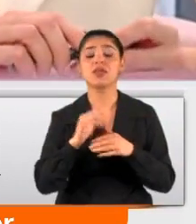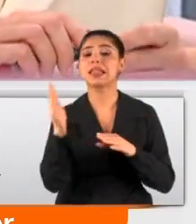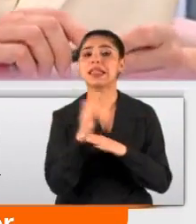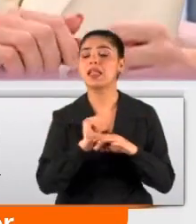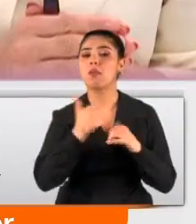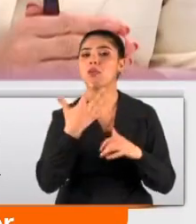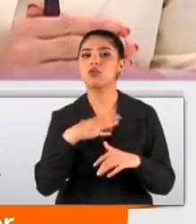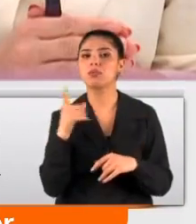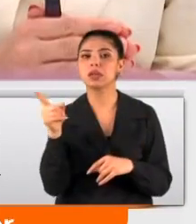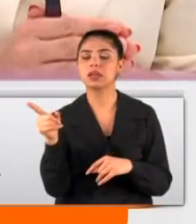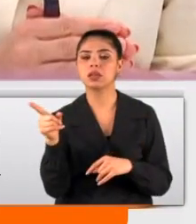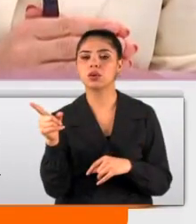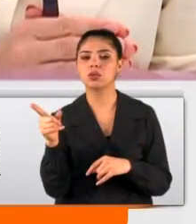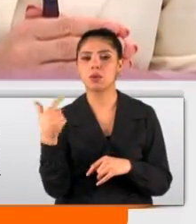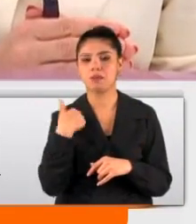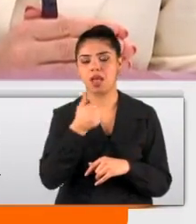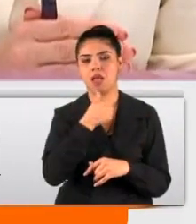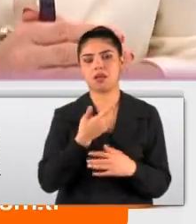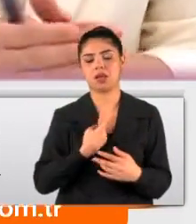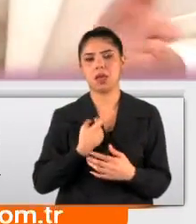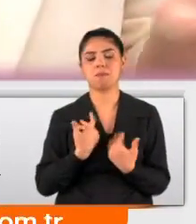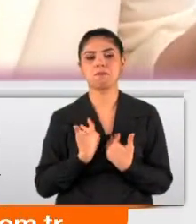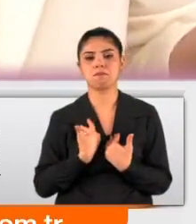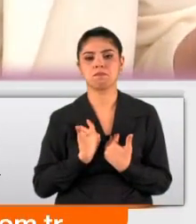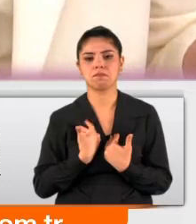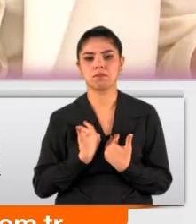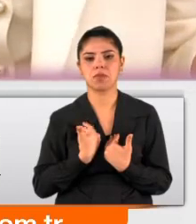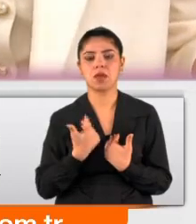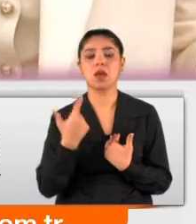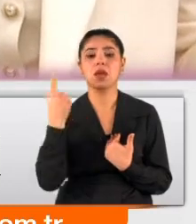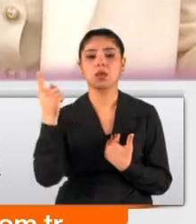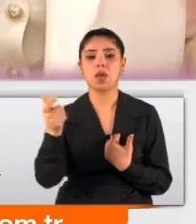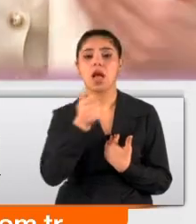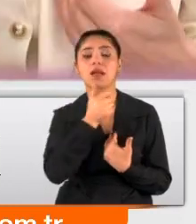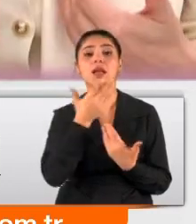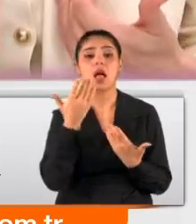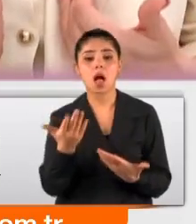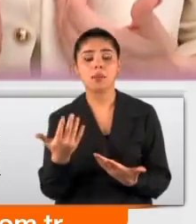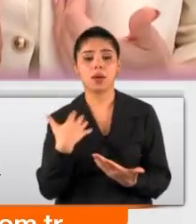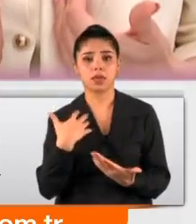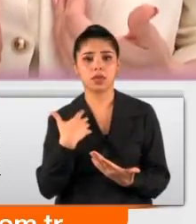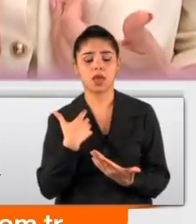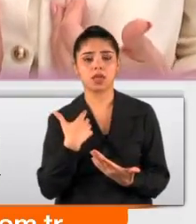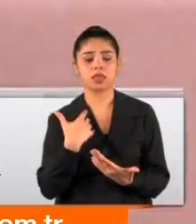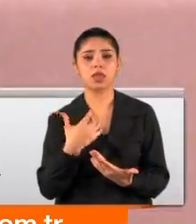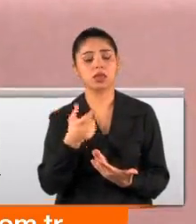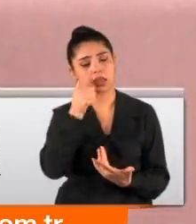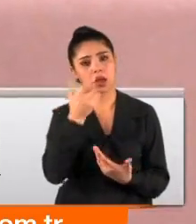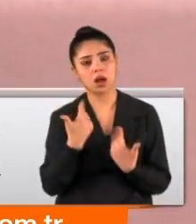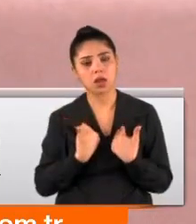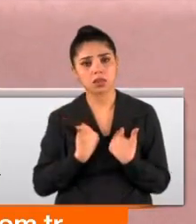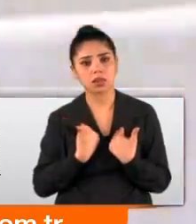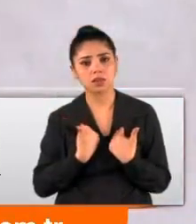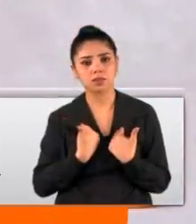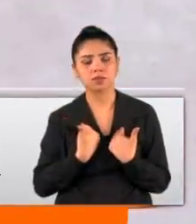boşanmak istiyorsunuz? Ben de bir erkeğim ya, erkeğim. Ya şimdi affedersiniz, orayı erkeksiniz anladım. De nefsinize sahip çıkarsınız. Tek